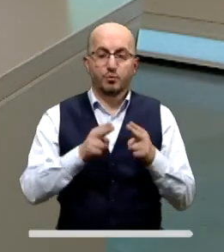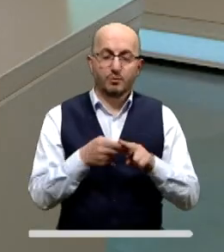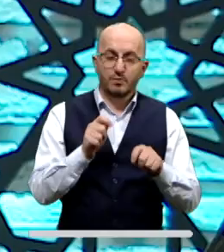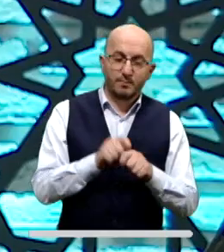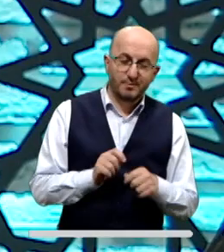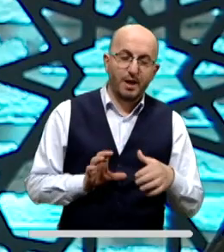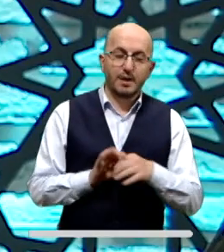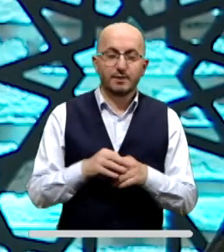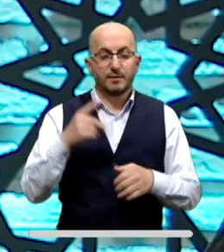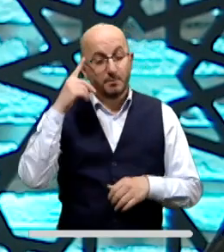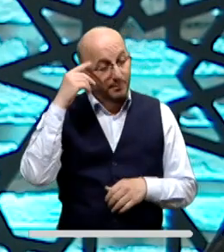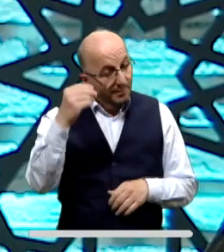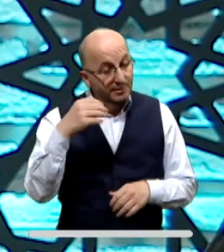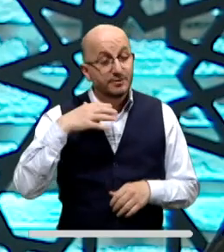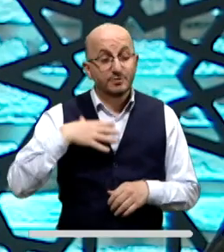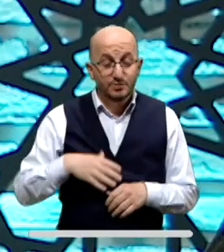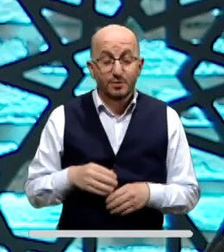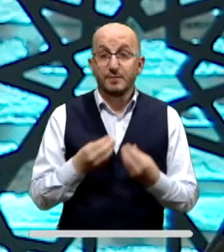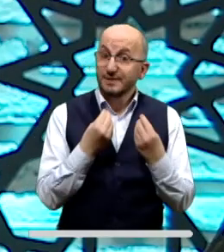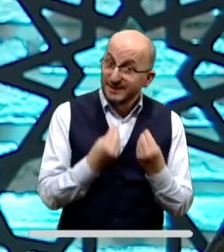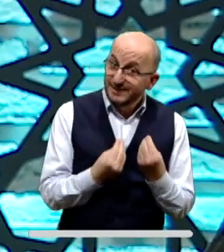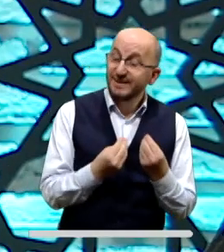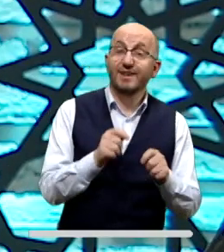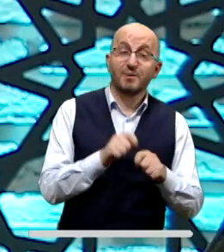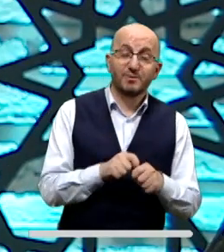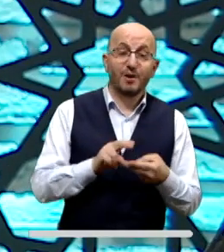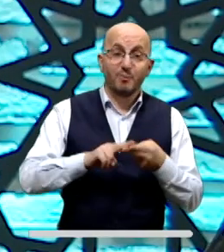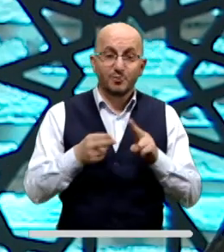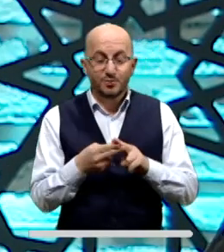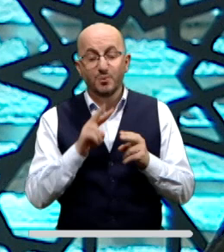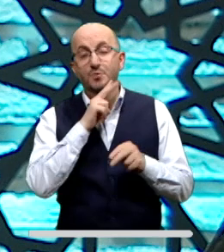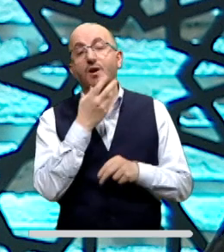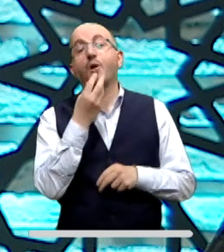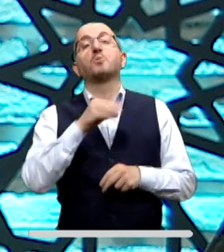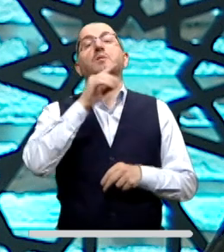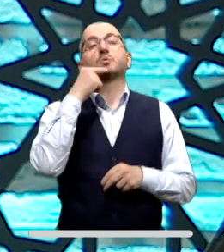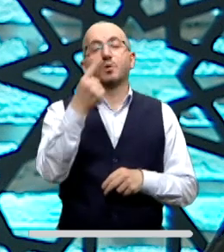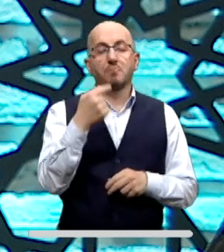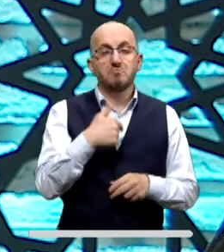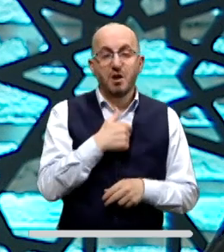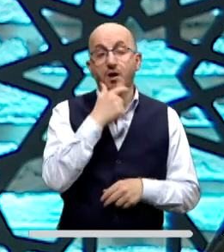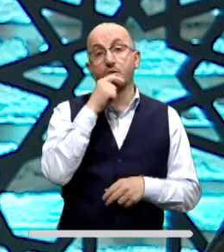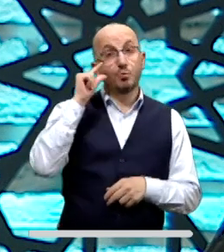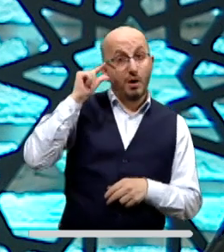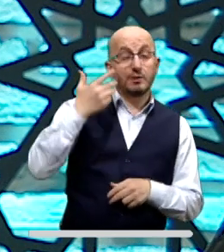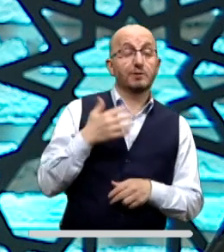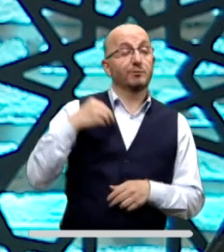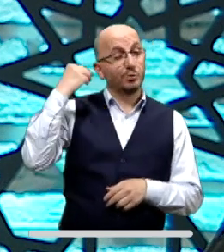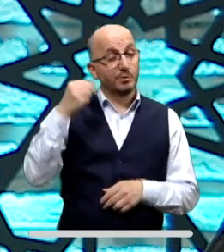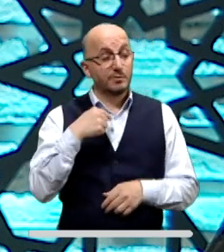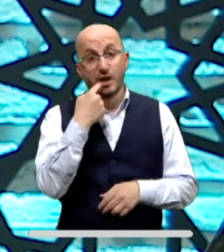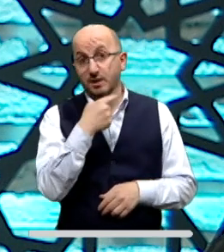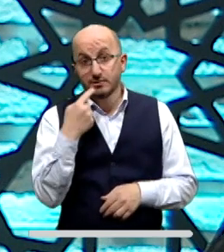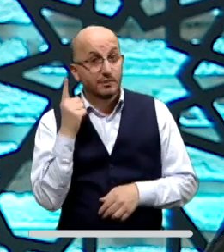çevremdeki insanlar iyiliğe yapılan büyünün günah olmadığını söylüyorlar Fakat ben tereddüt ettim hocamın ağzından bu